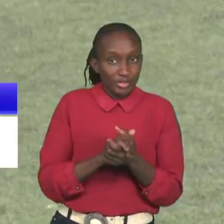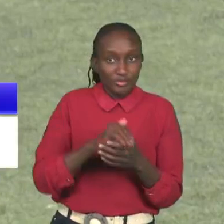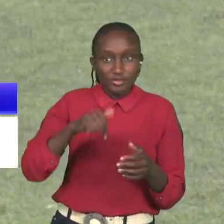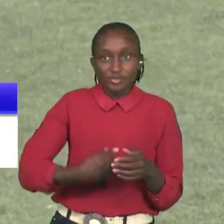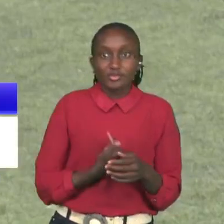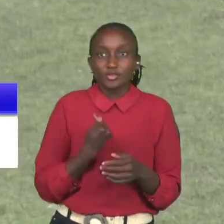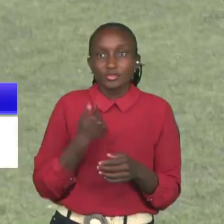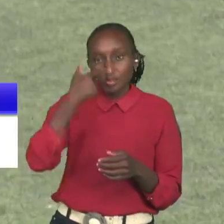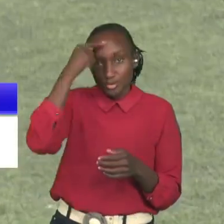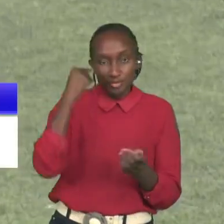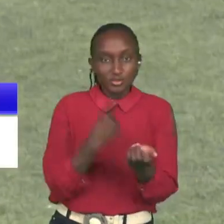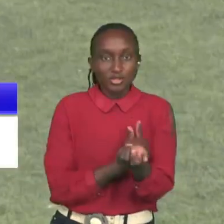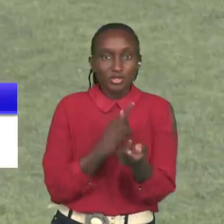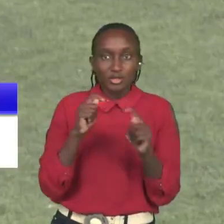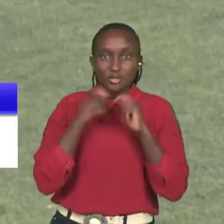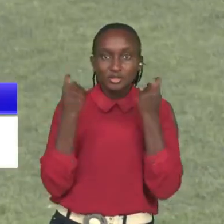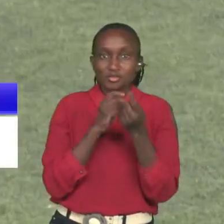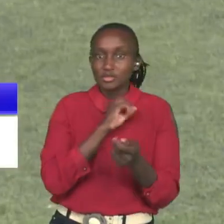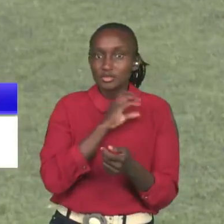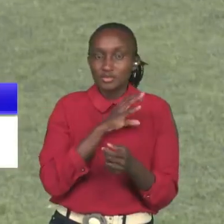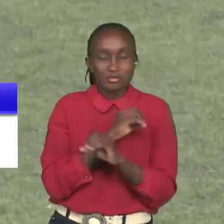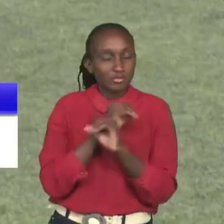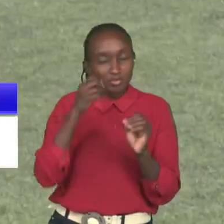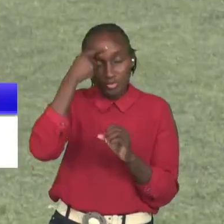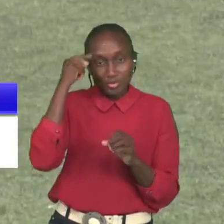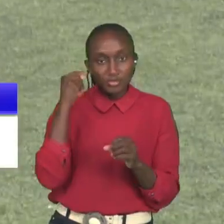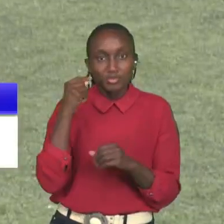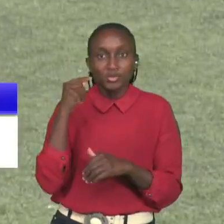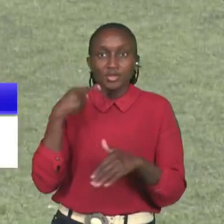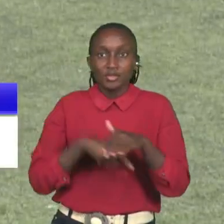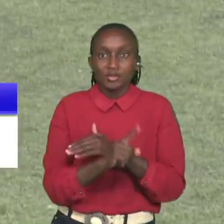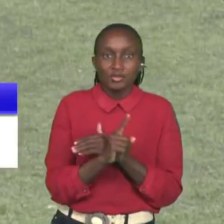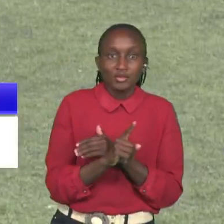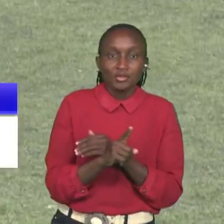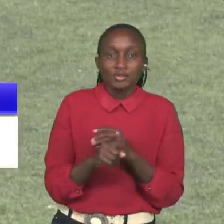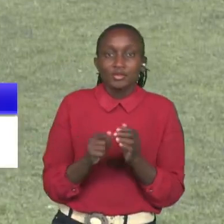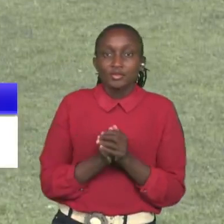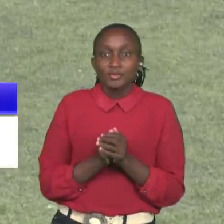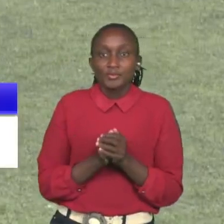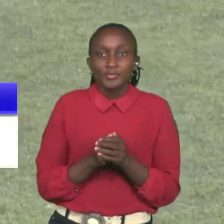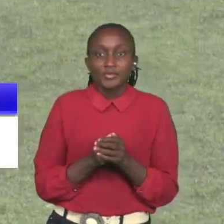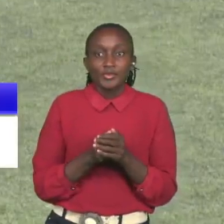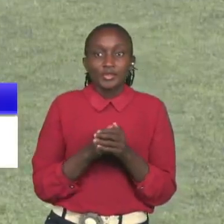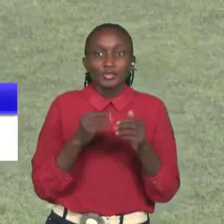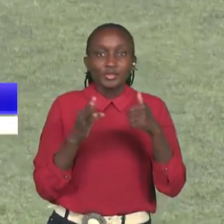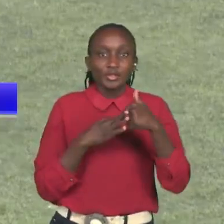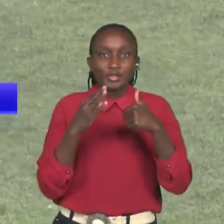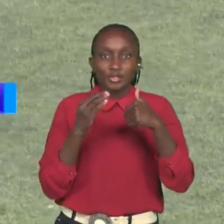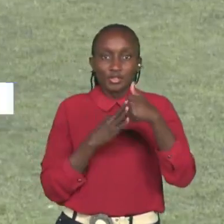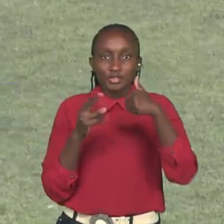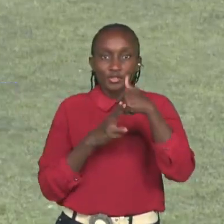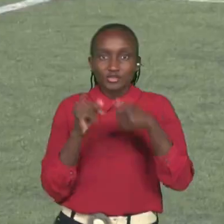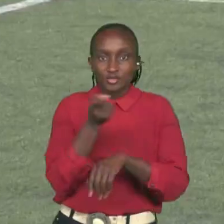yenye inaweza kutushtua. Juu tuliwafunga au wakatufunga na set piece, tuseme dakika ya 87.